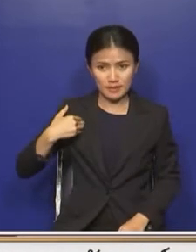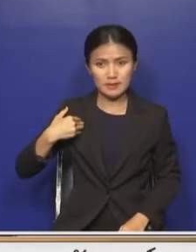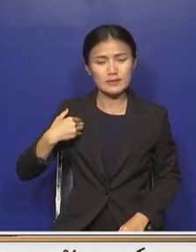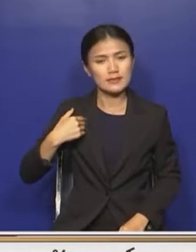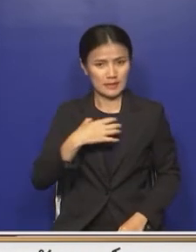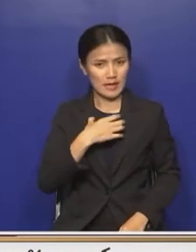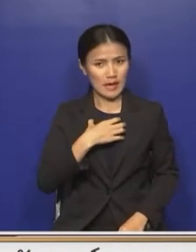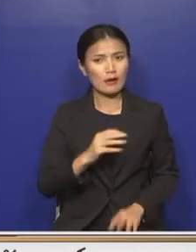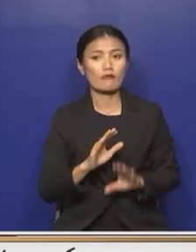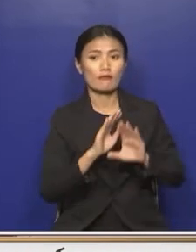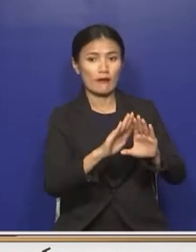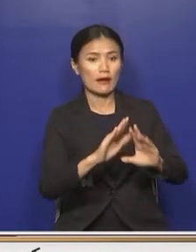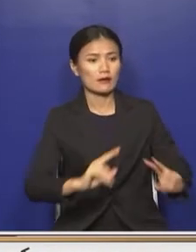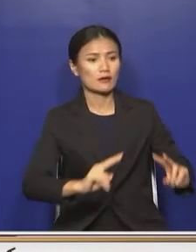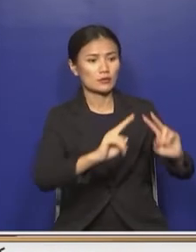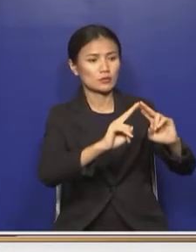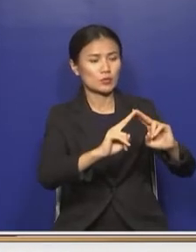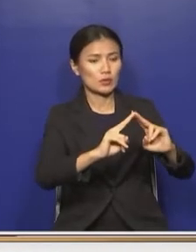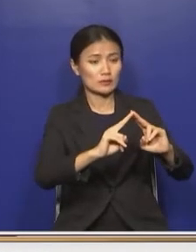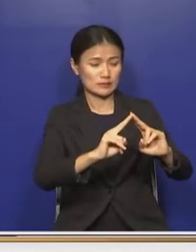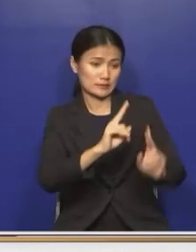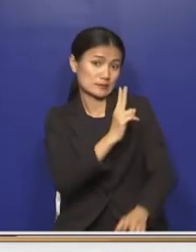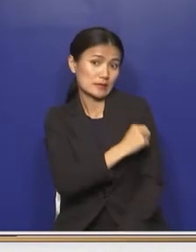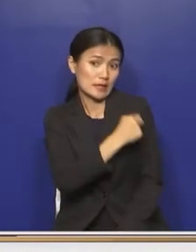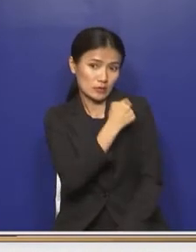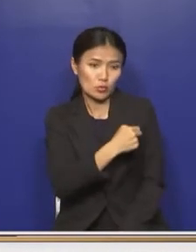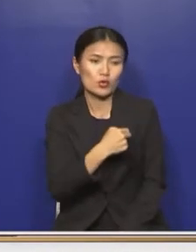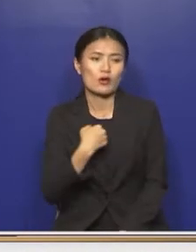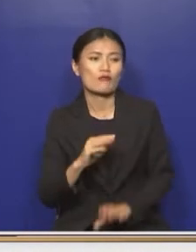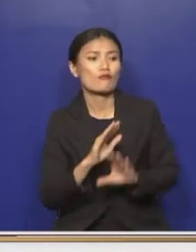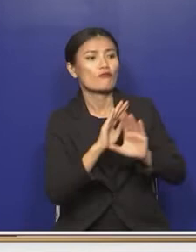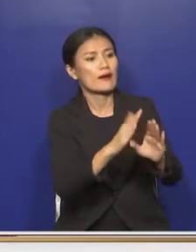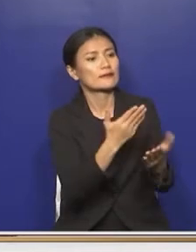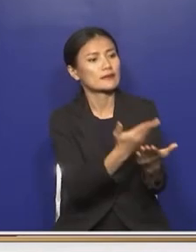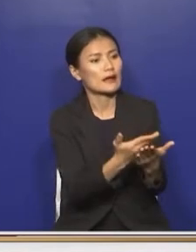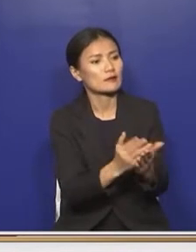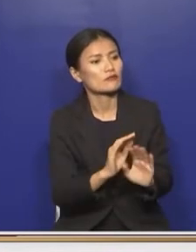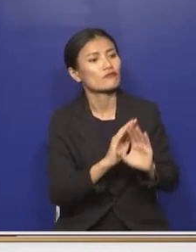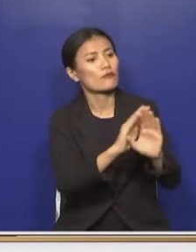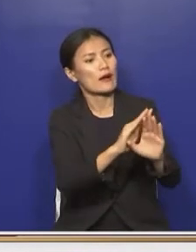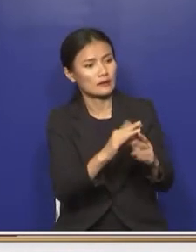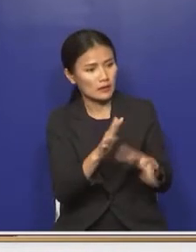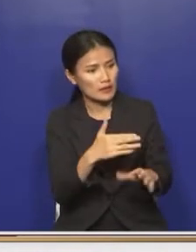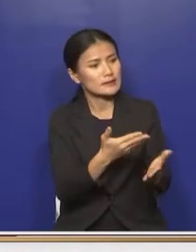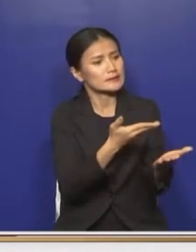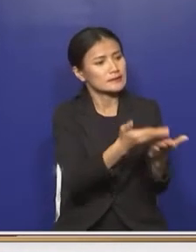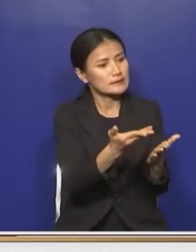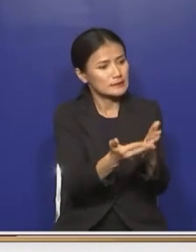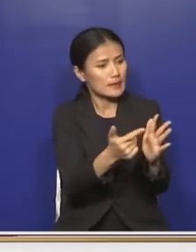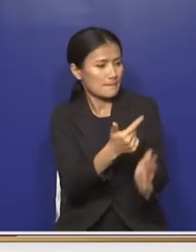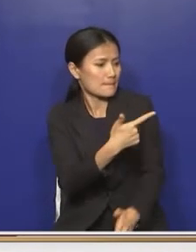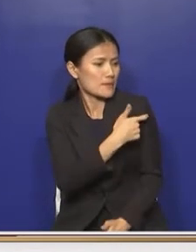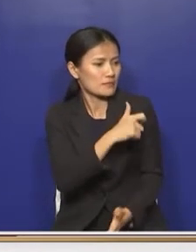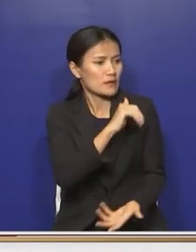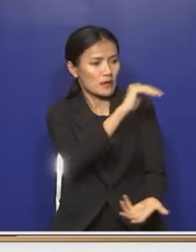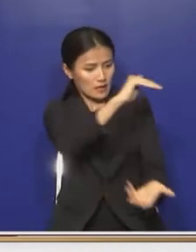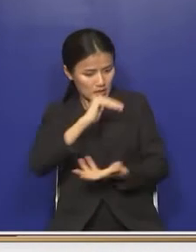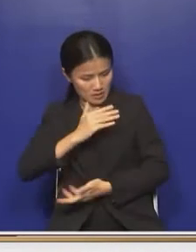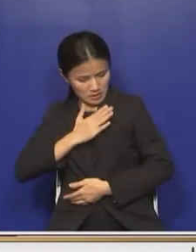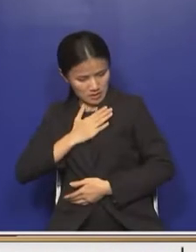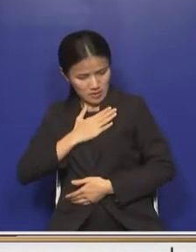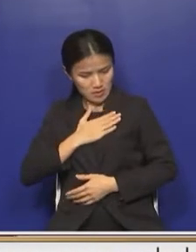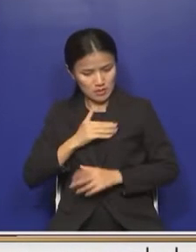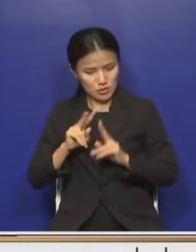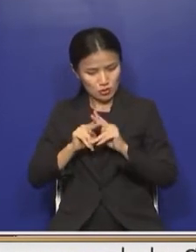ซื้อวัคซีนให้กับประชาชนของตนเองโดยใช้งบประมาณของท้องถิ่นมากไปกว่านั้นแม้รัฐบาลจะใช้